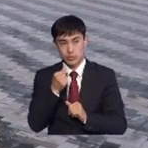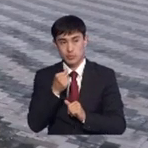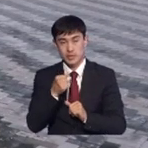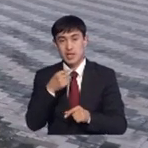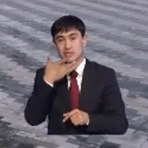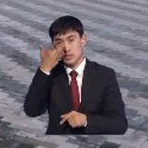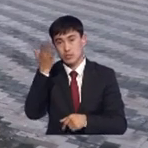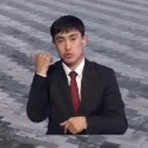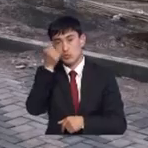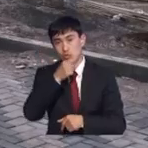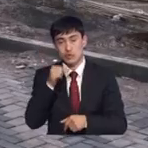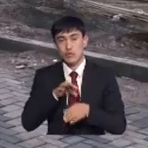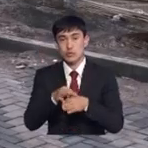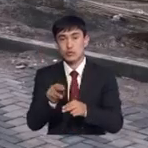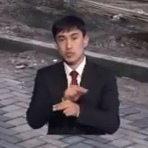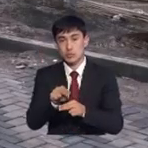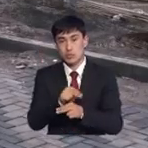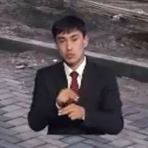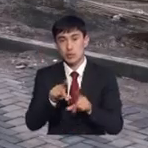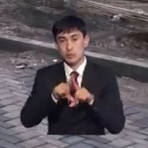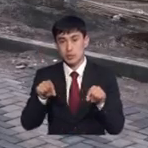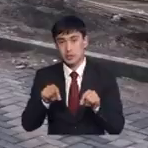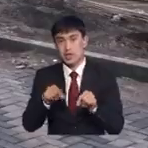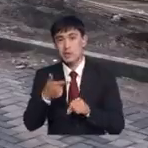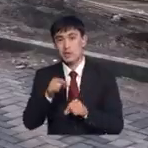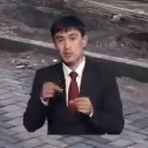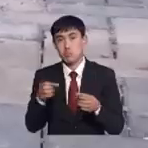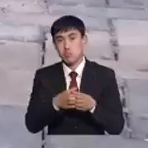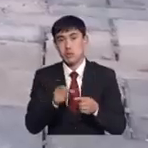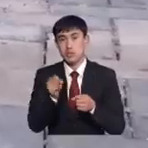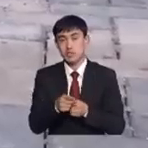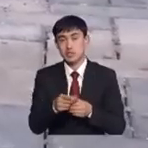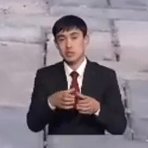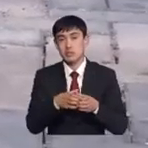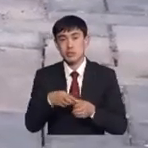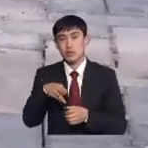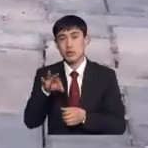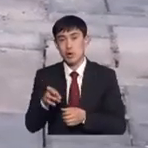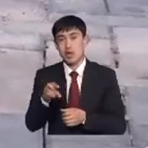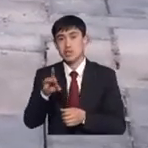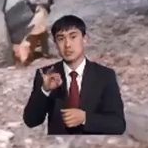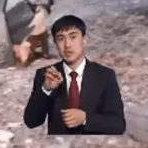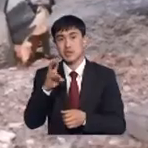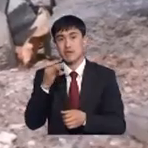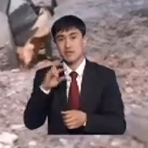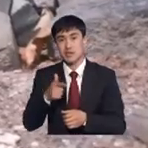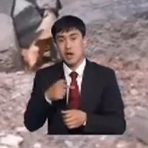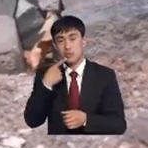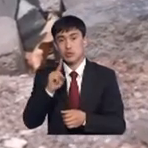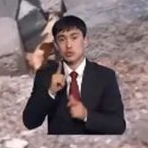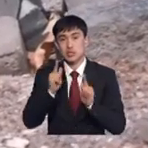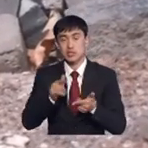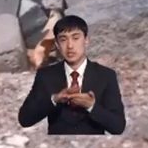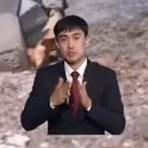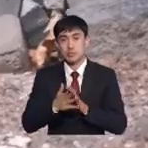лета прошлого года здесь ведется капитальный ремонт объекта. Генеральным подрядчиком выступила компания ТО «СП «Нефть». Отметим, что